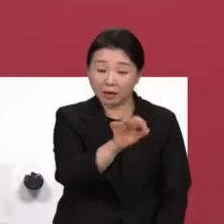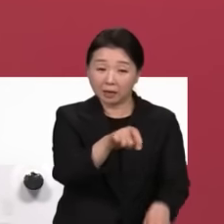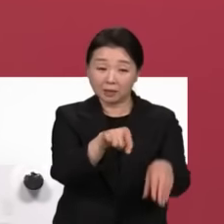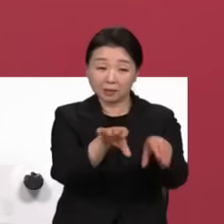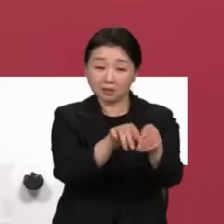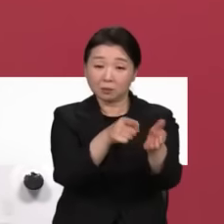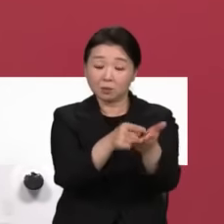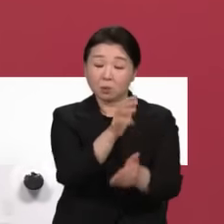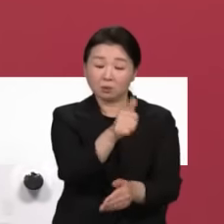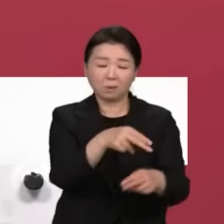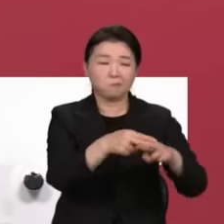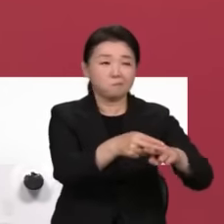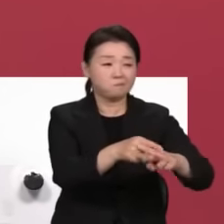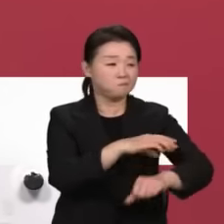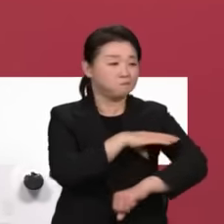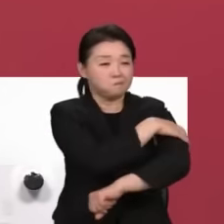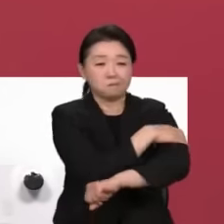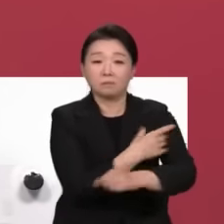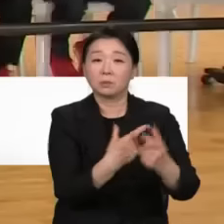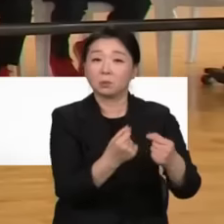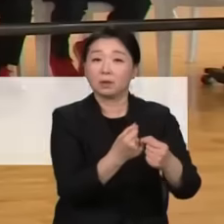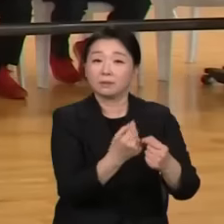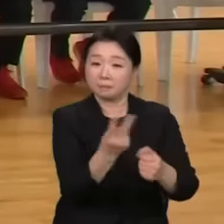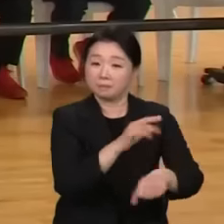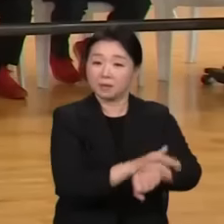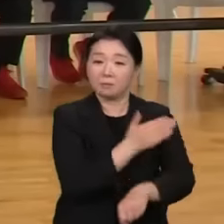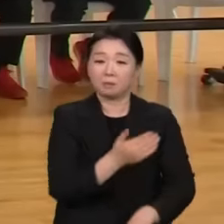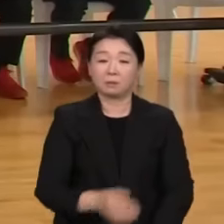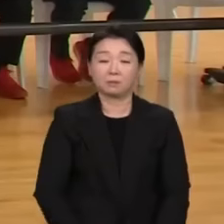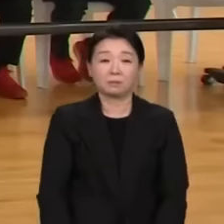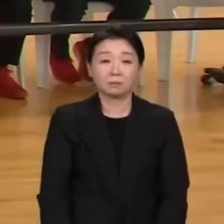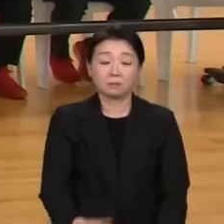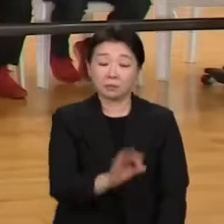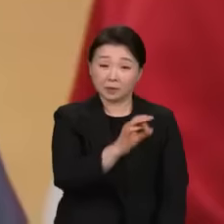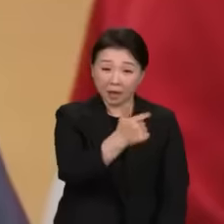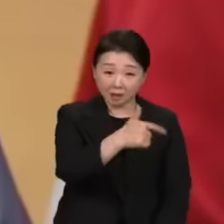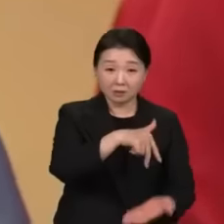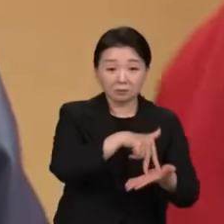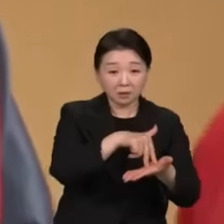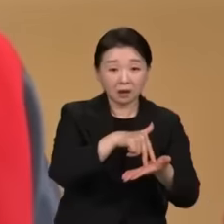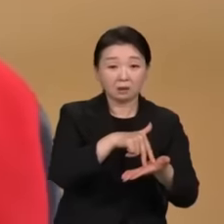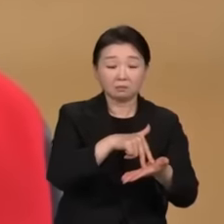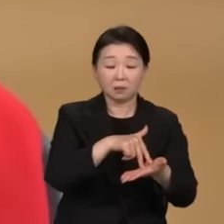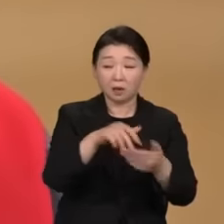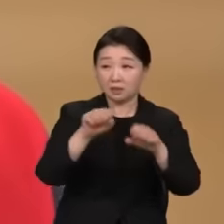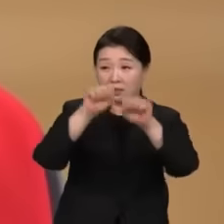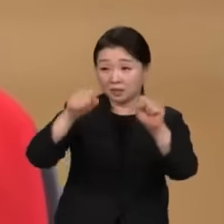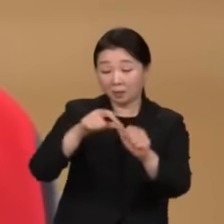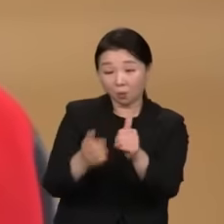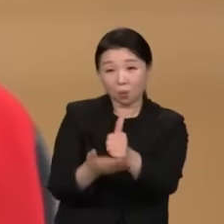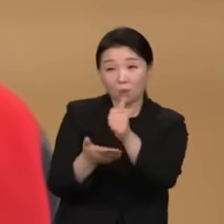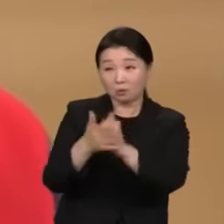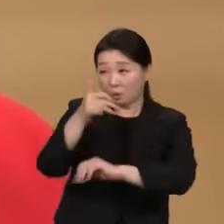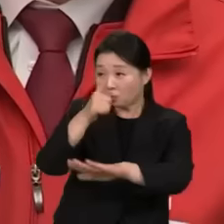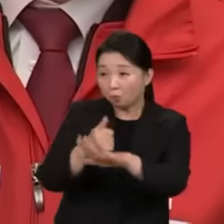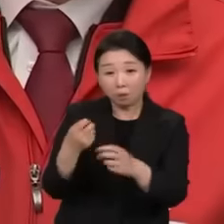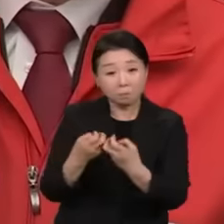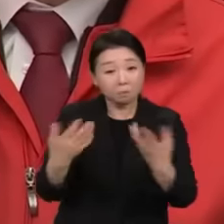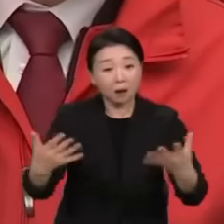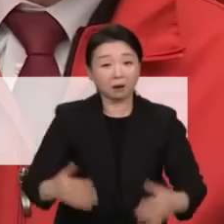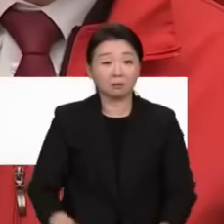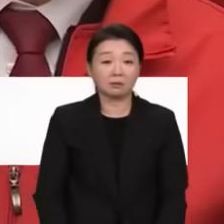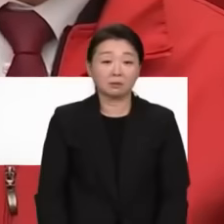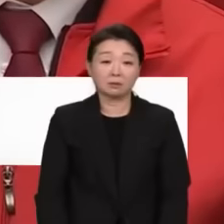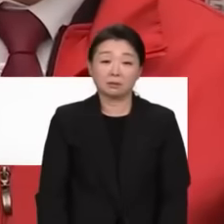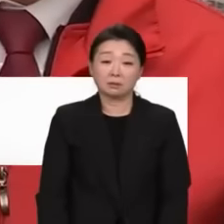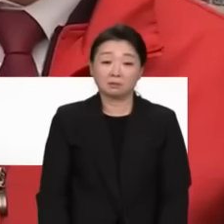다 월권이고 모두가 잘못된 겁니다. 하지만 한 비대위원장은 시스템 공천에 따른 결과란 입장입니다. 비례를